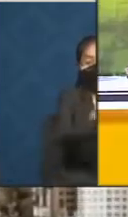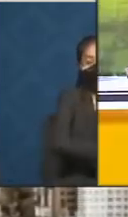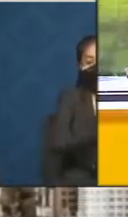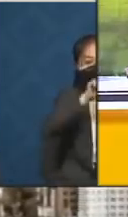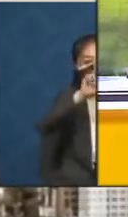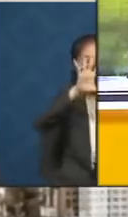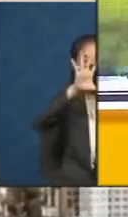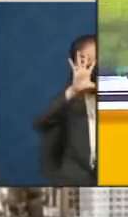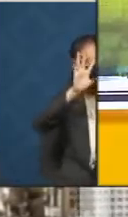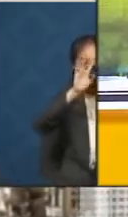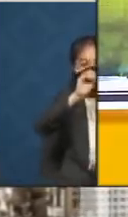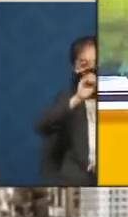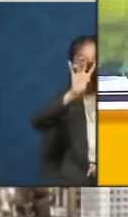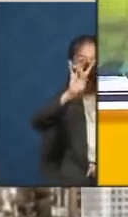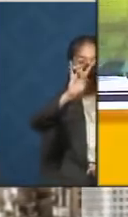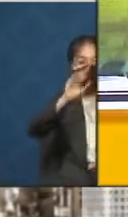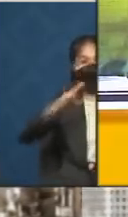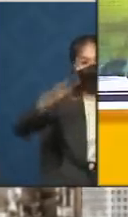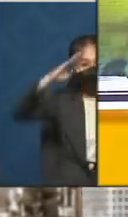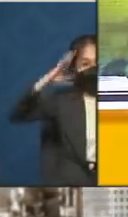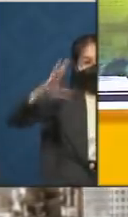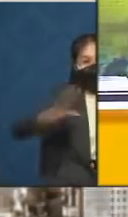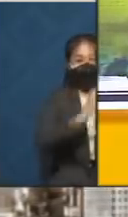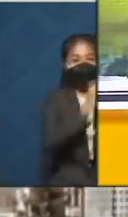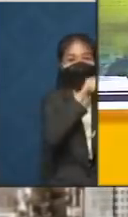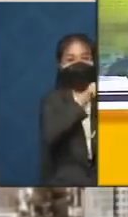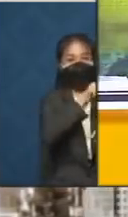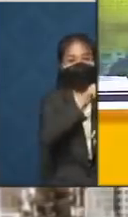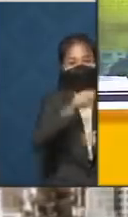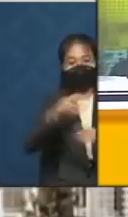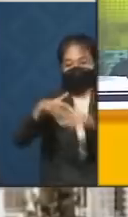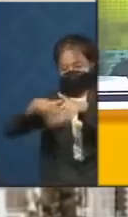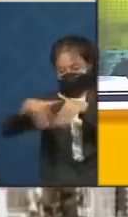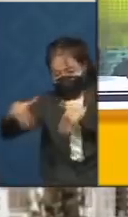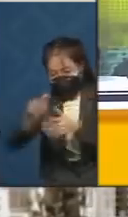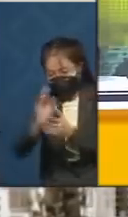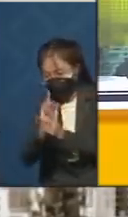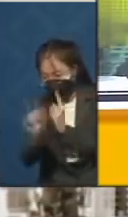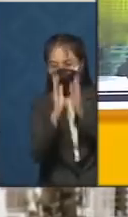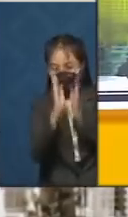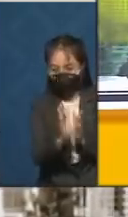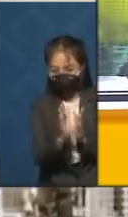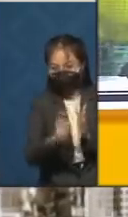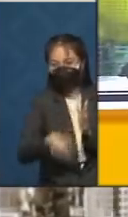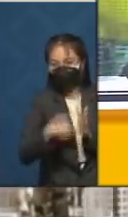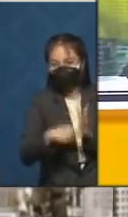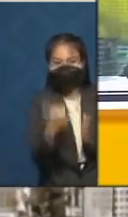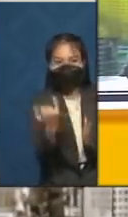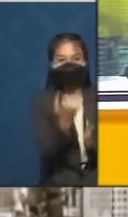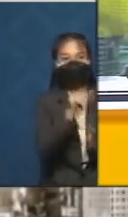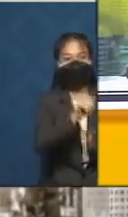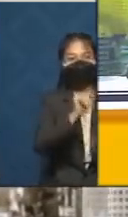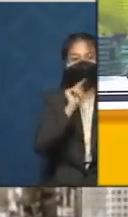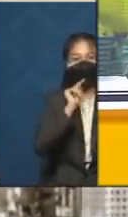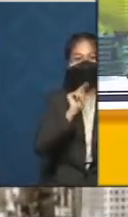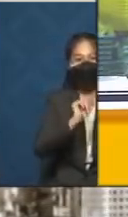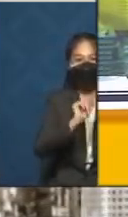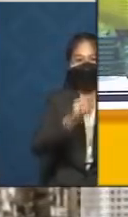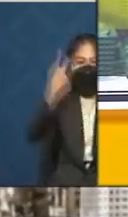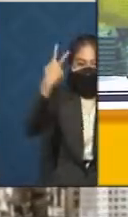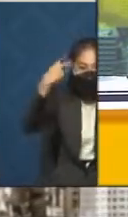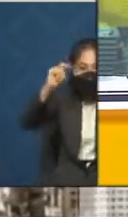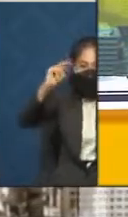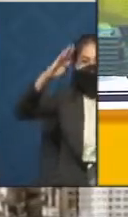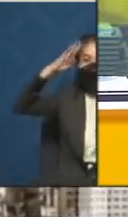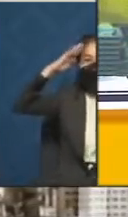ครับในส่วนของผู้เสนอฝั่งผู้เสนอก่อนก็คือคุณไอติมพฤทธิ์วัชระสินธุฮะวันนี้ก็แจก